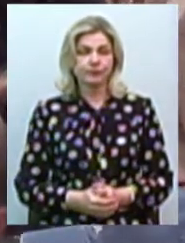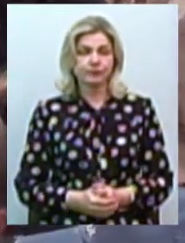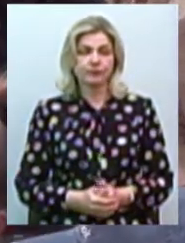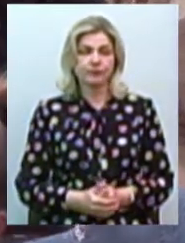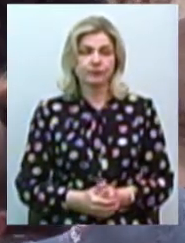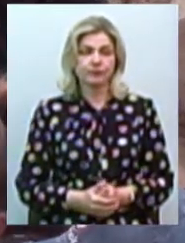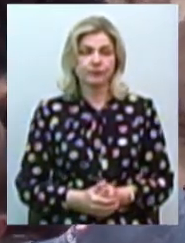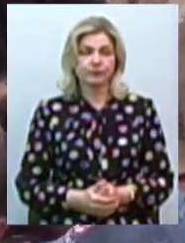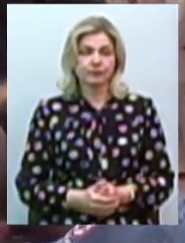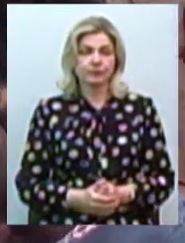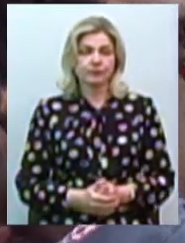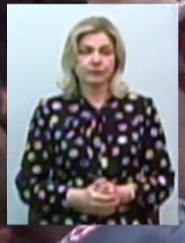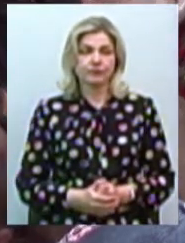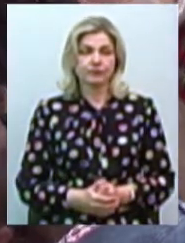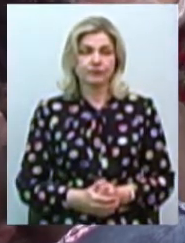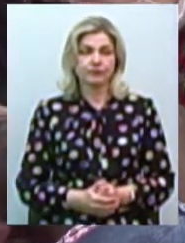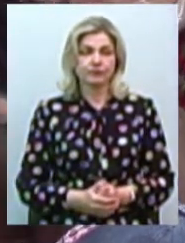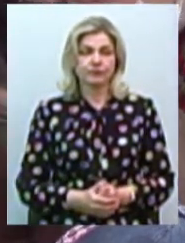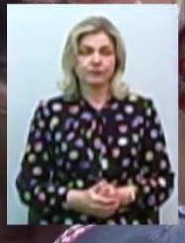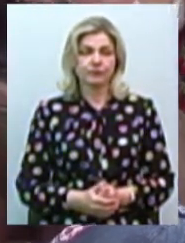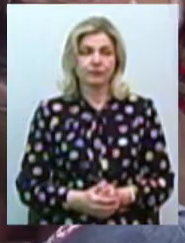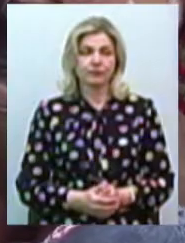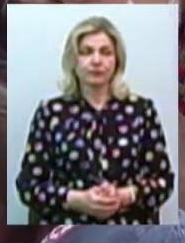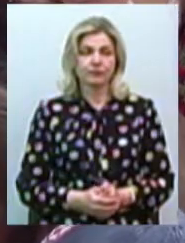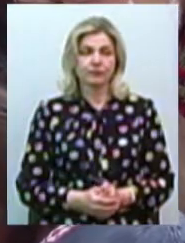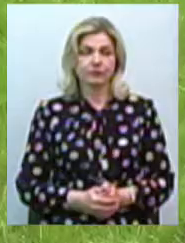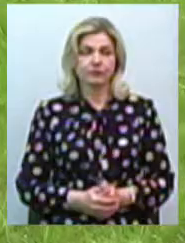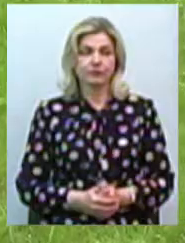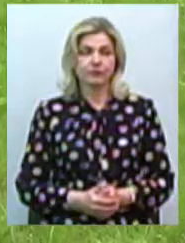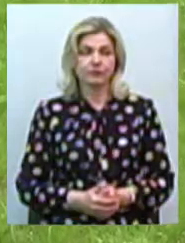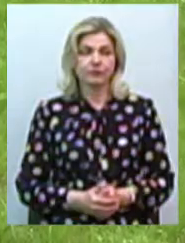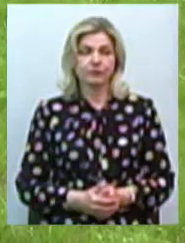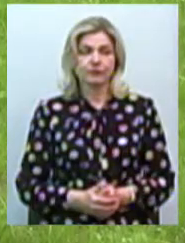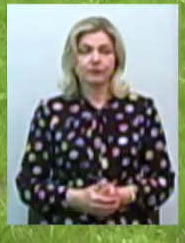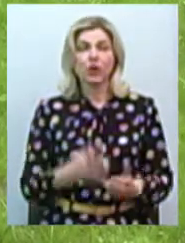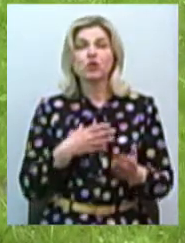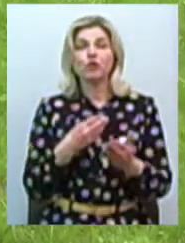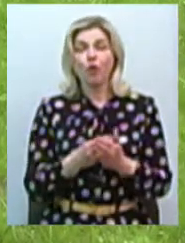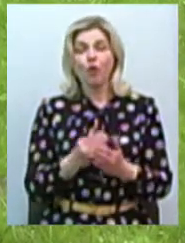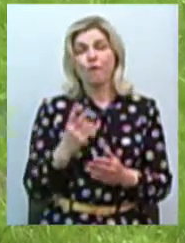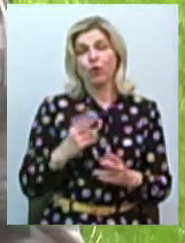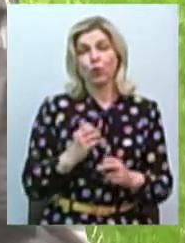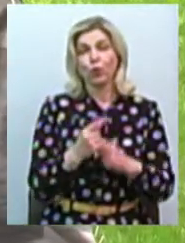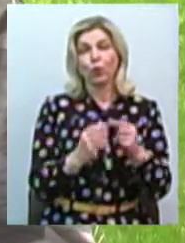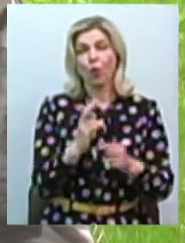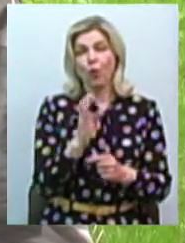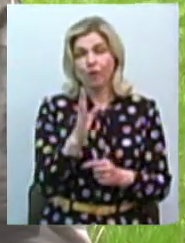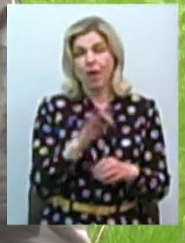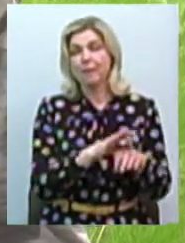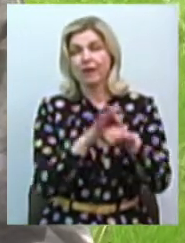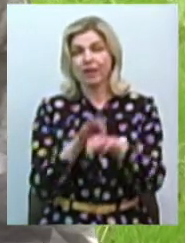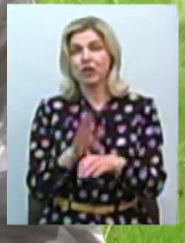скрепки є дві ножки такі, бачите? Дві ножки в одну дірочку повинні зайти. Своїх онуків Поліну і Тимофія до музею привела